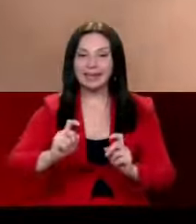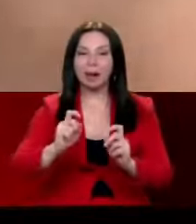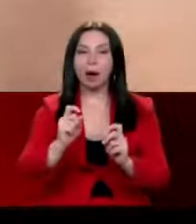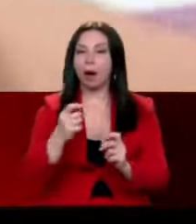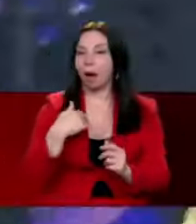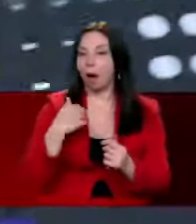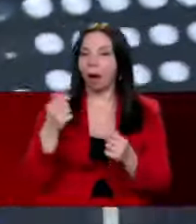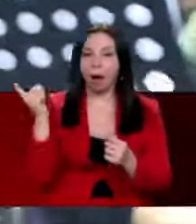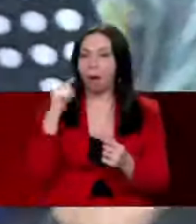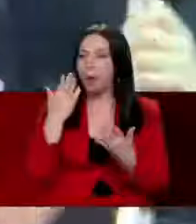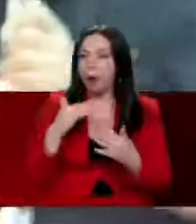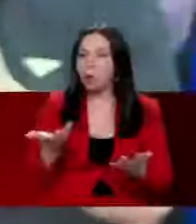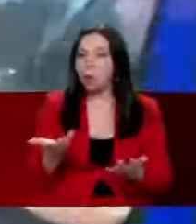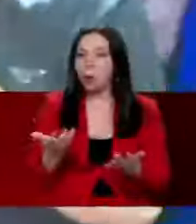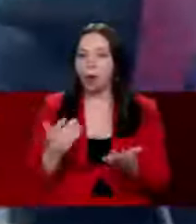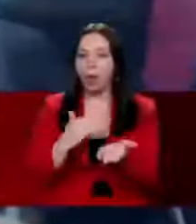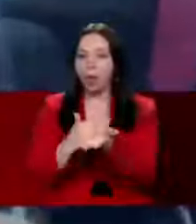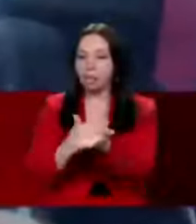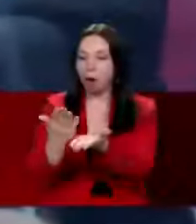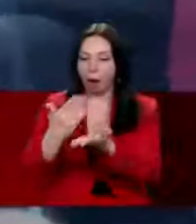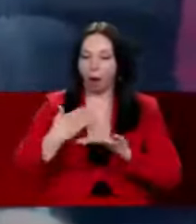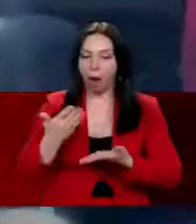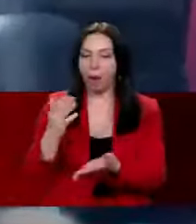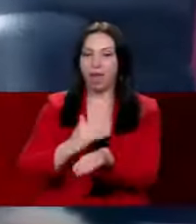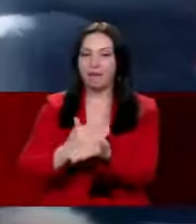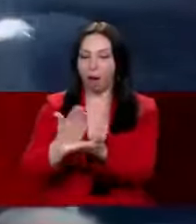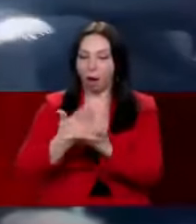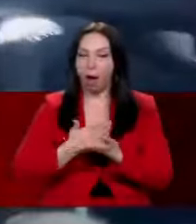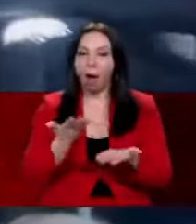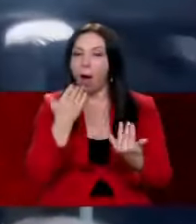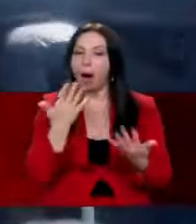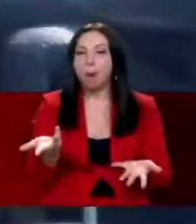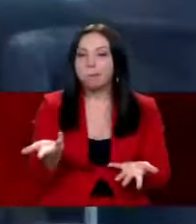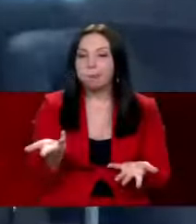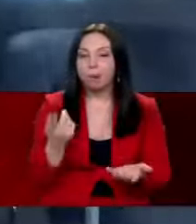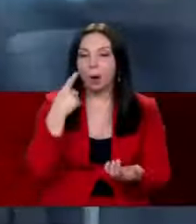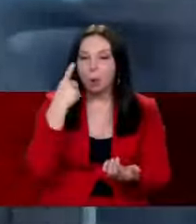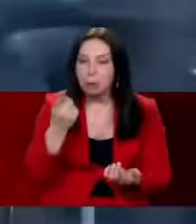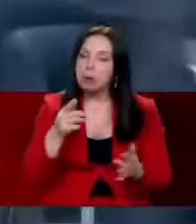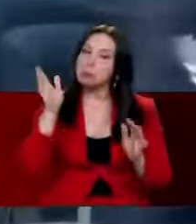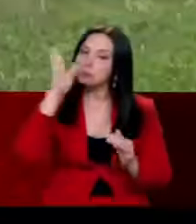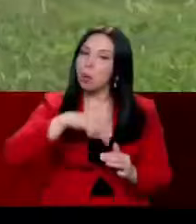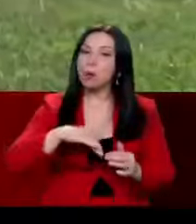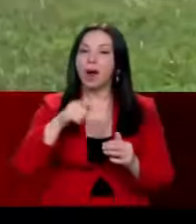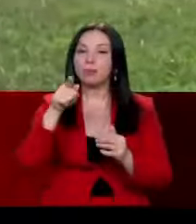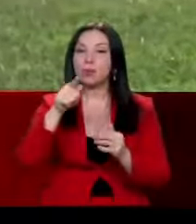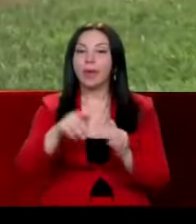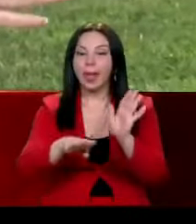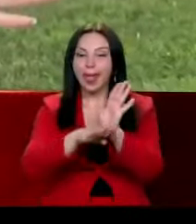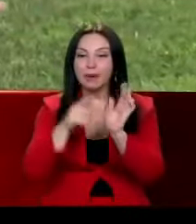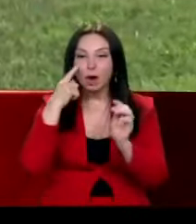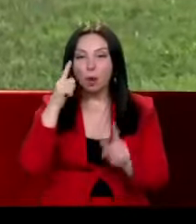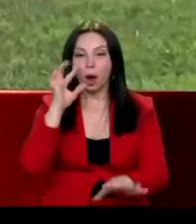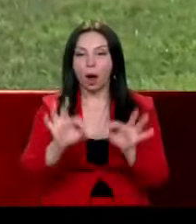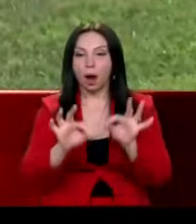haberi olmadığını, evrakın kendisine ulaşmadığını söyledi. Bunun üzerine o evrak teslimiyle ilgili araştırma yapıldı. Kuryenin Hülya